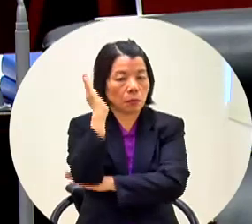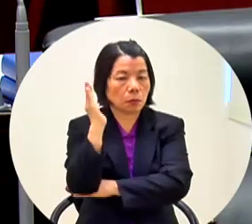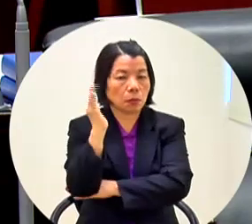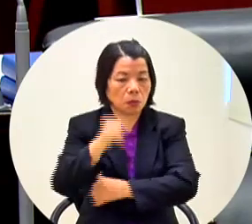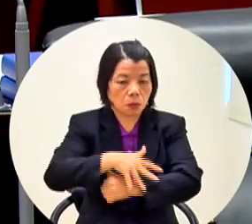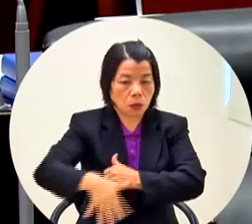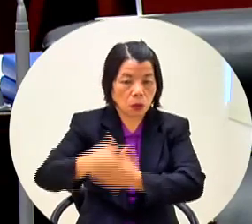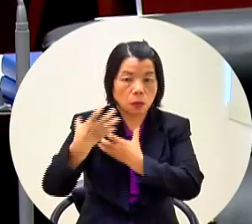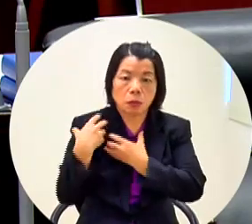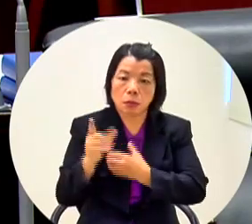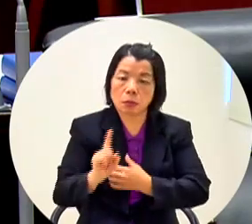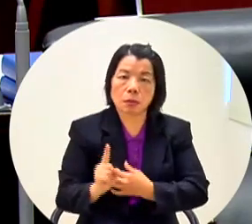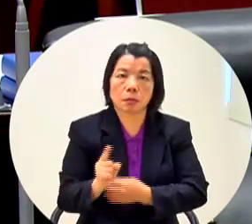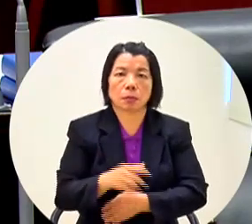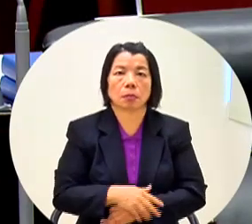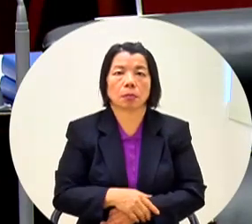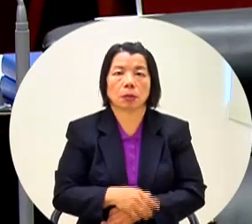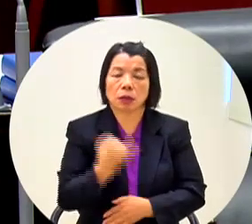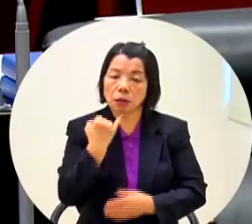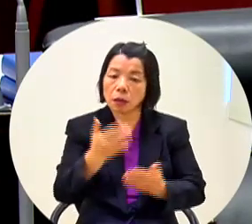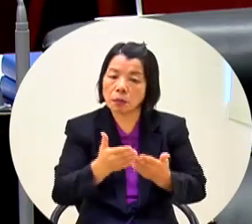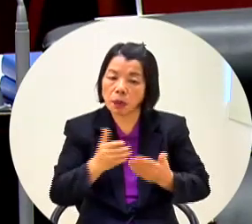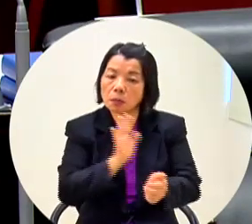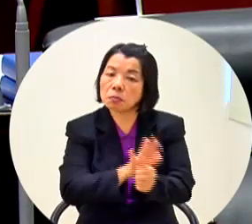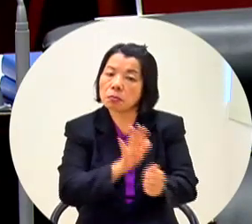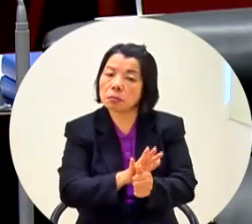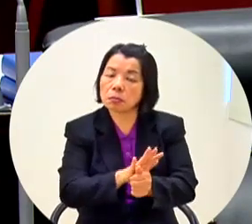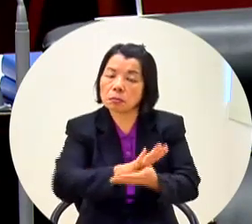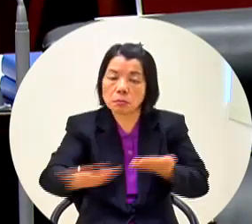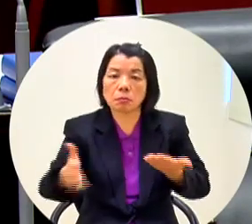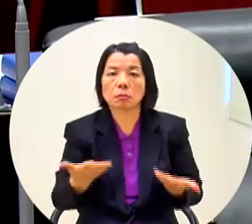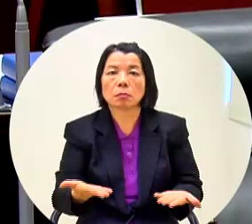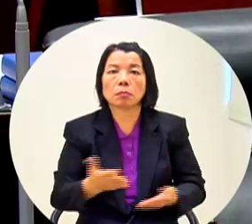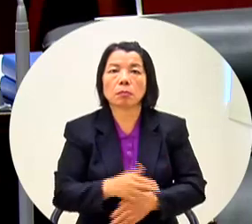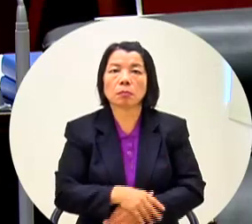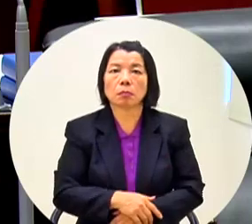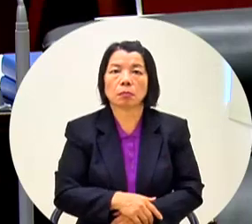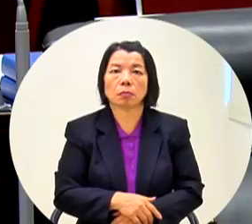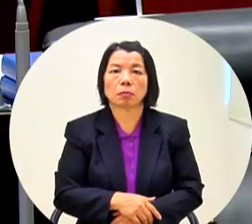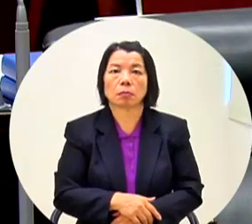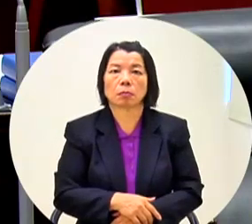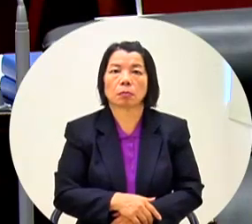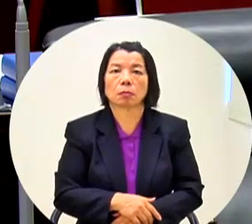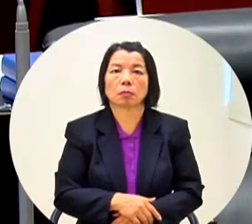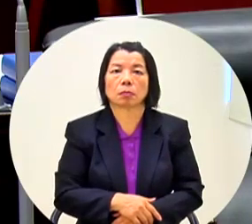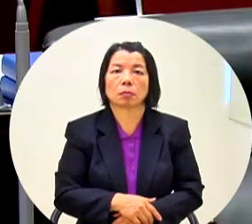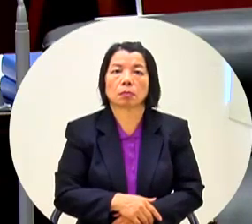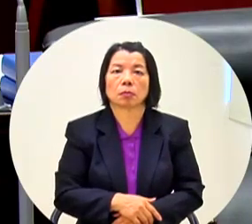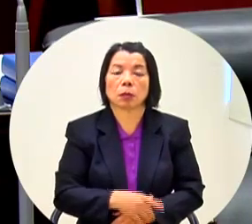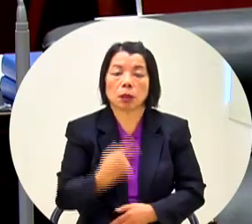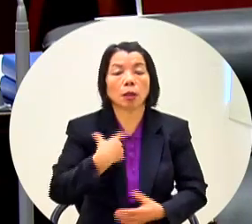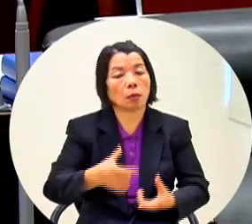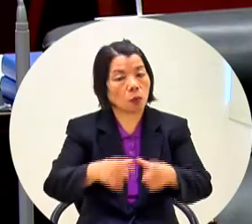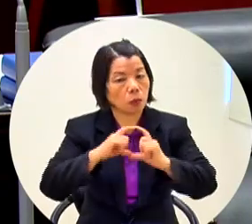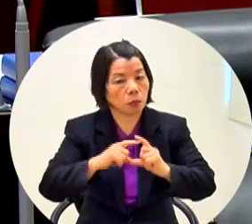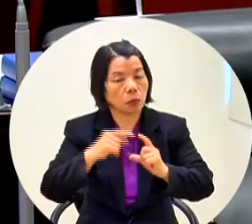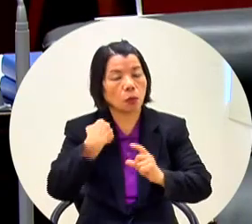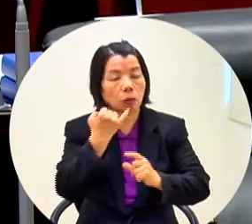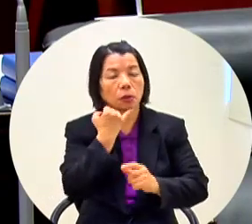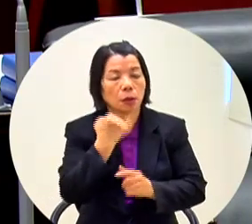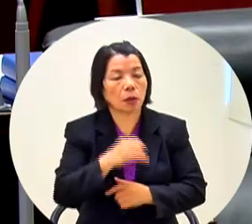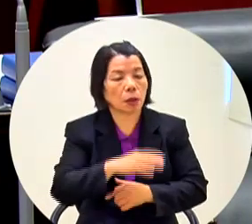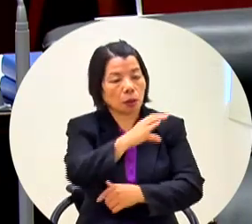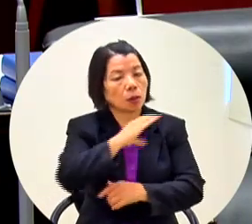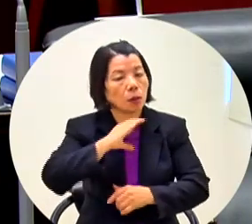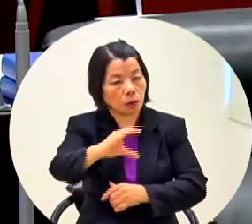哪个部门可以把这样的一个问题哈。回应给我们好，让我们跟居民们跟他们做一